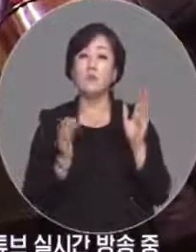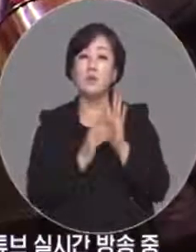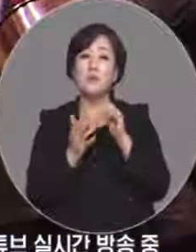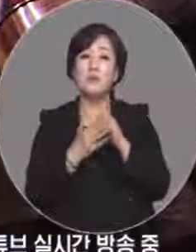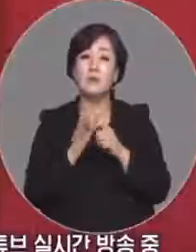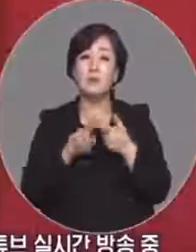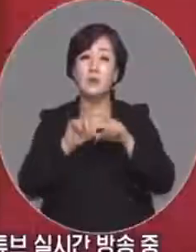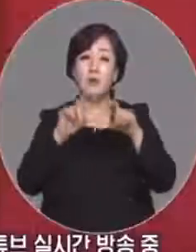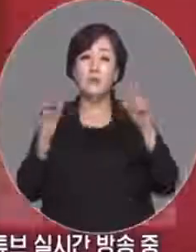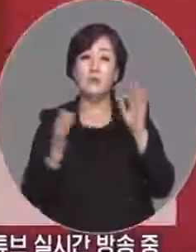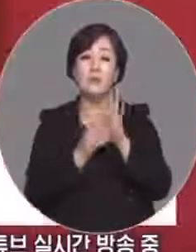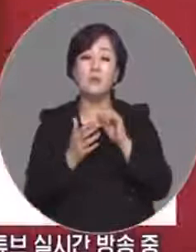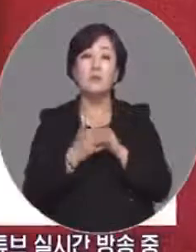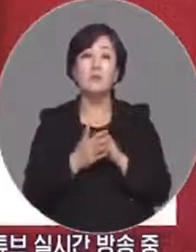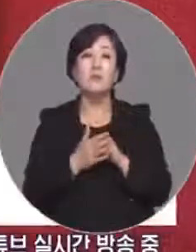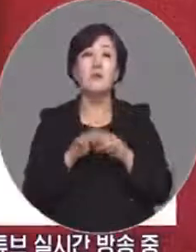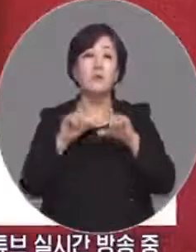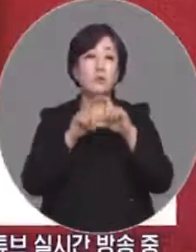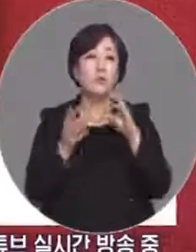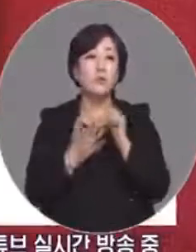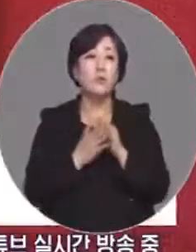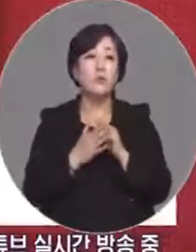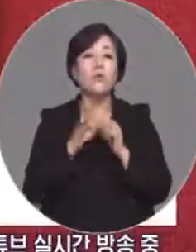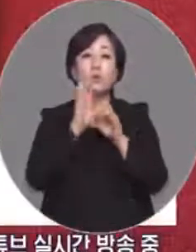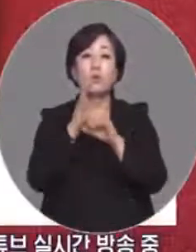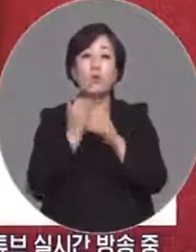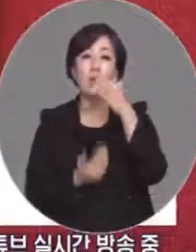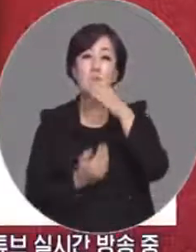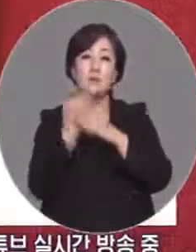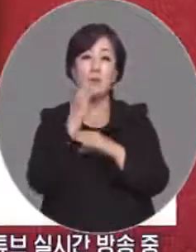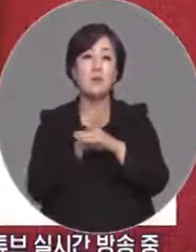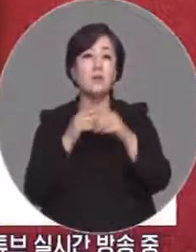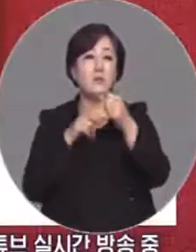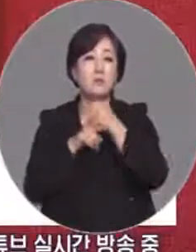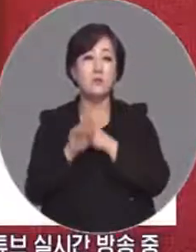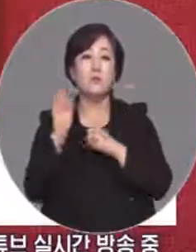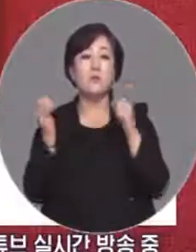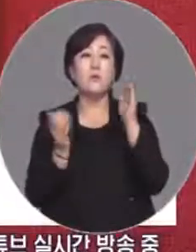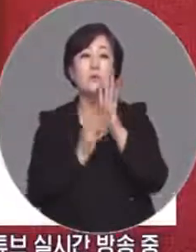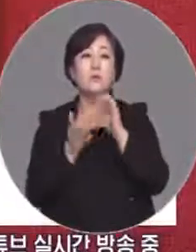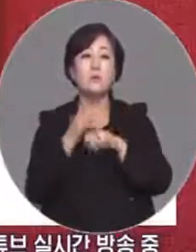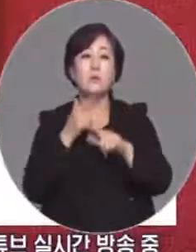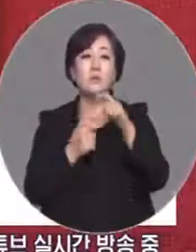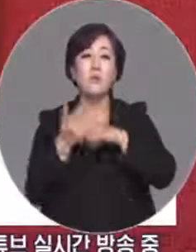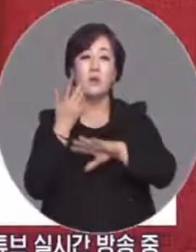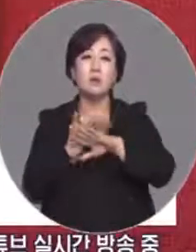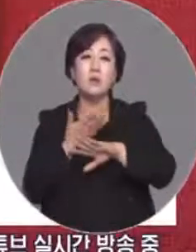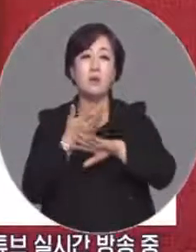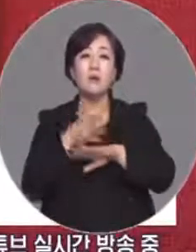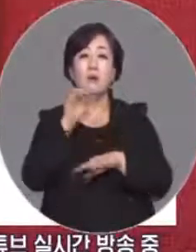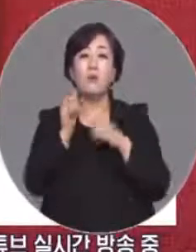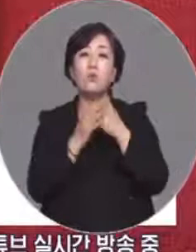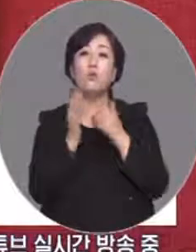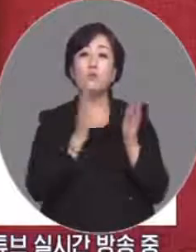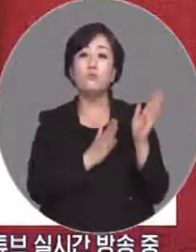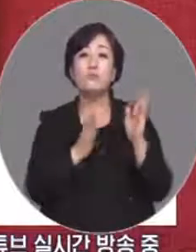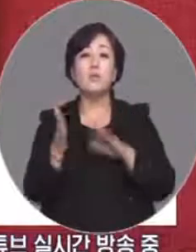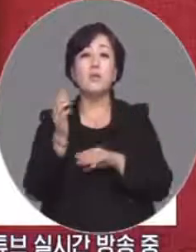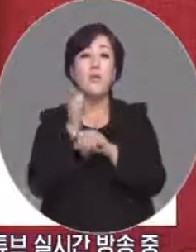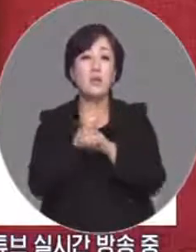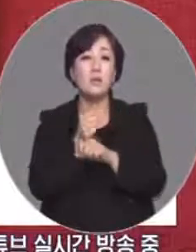К сожалению, в этой ситуации, когда надо соблюдать санитарные дистанции, мы должны